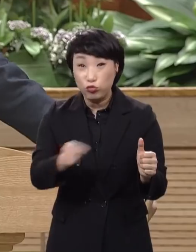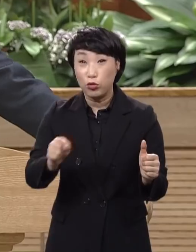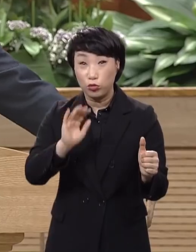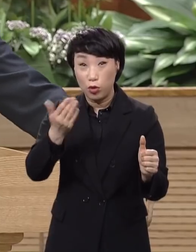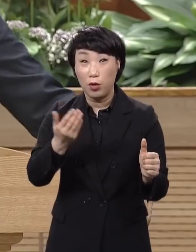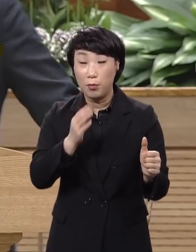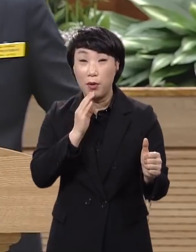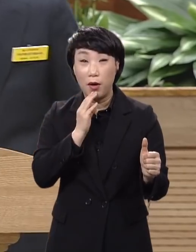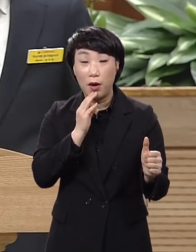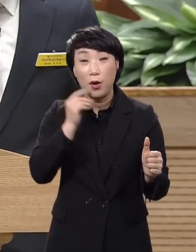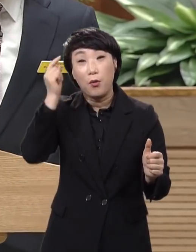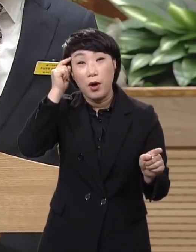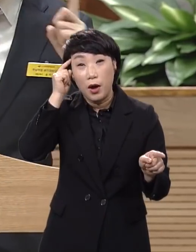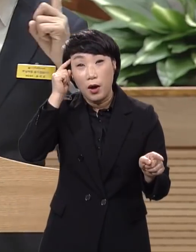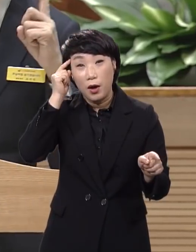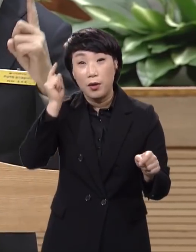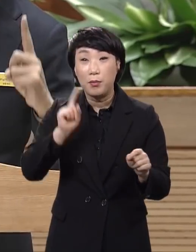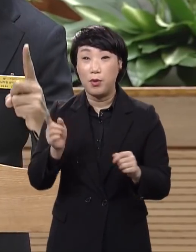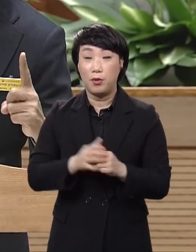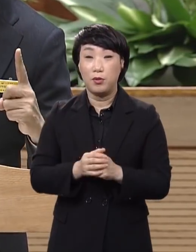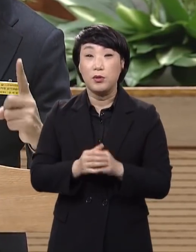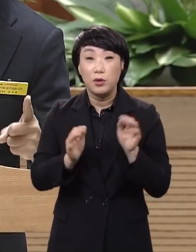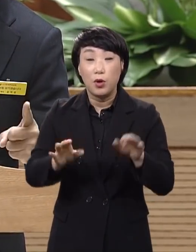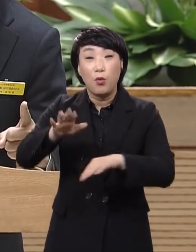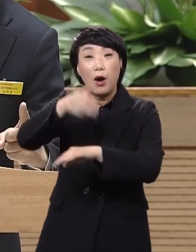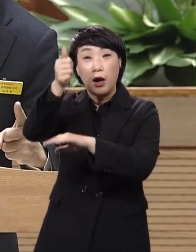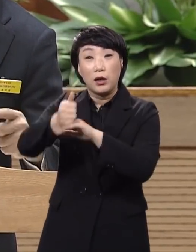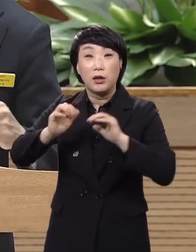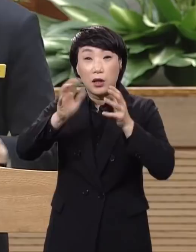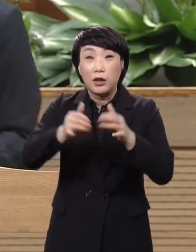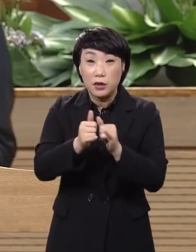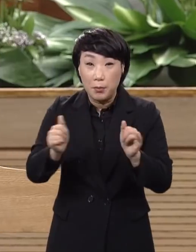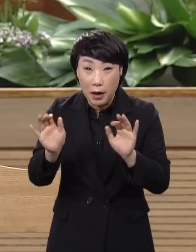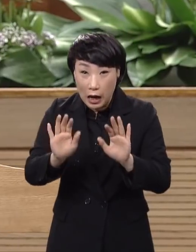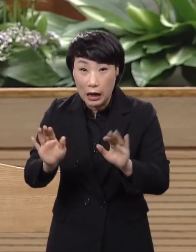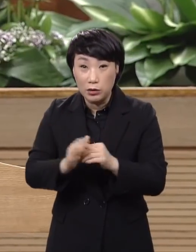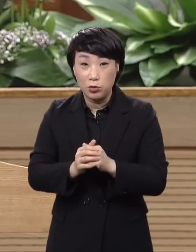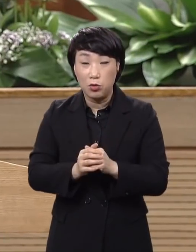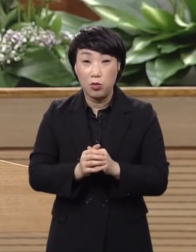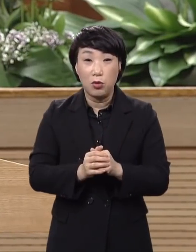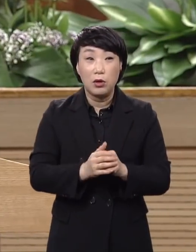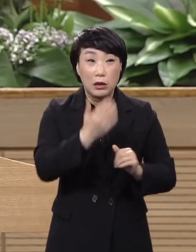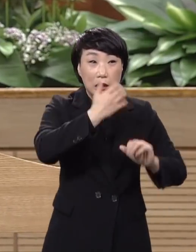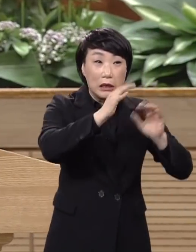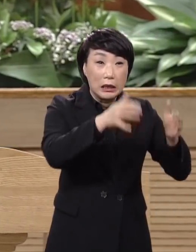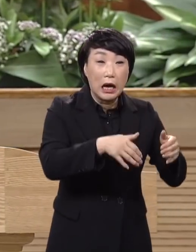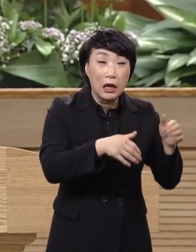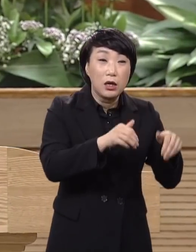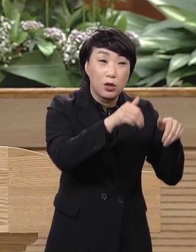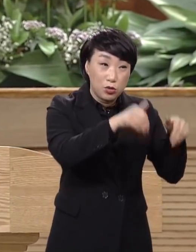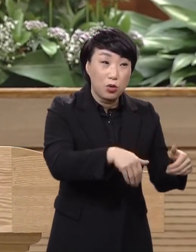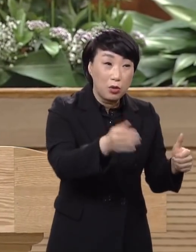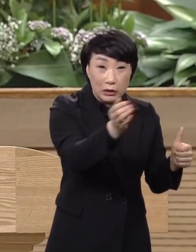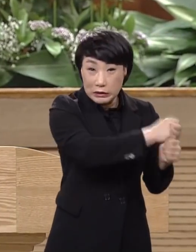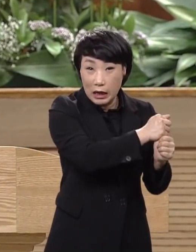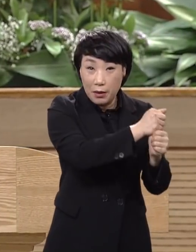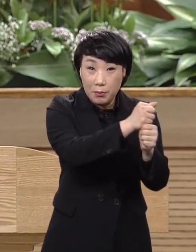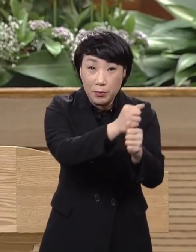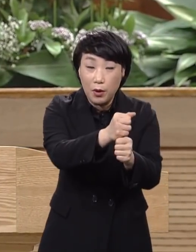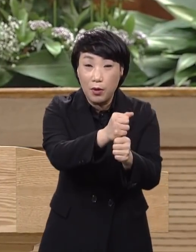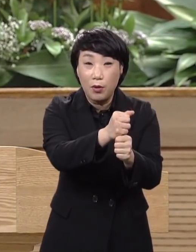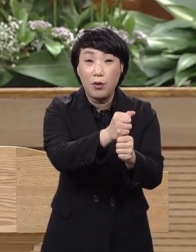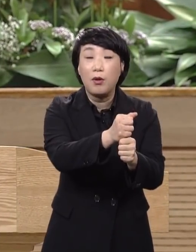죽어. 왜? 이건 왕의 백성이 아니라 이스라엘에서 포로로